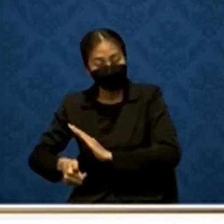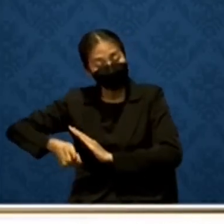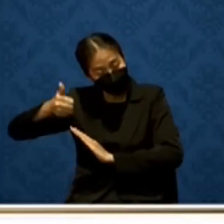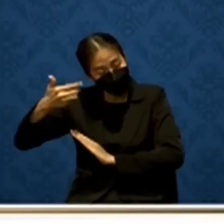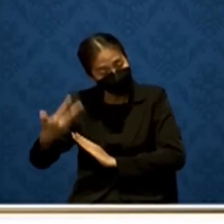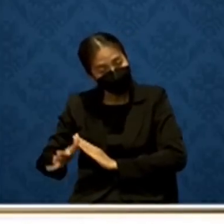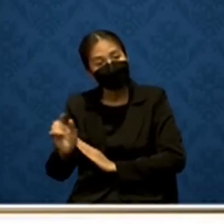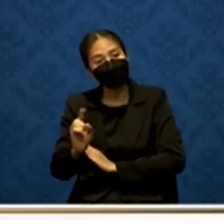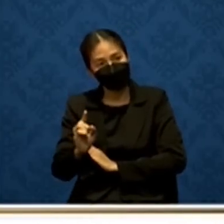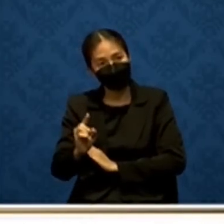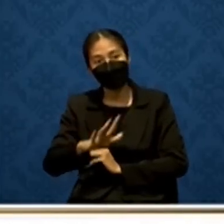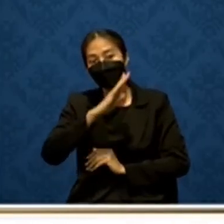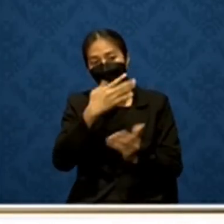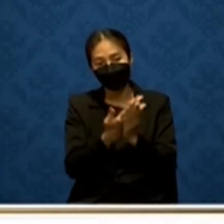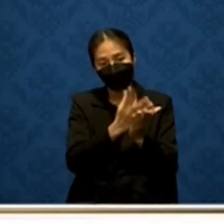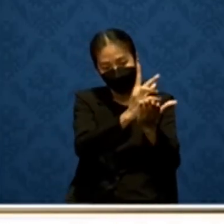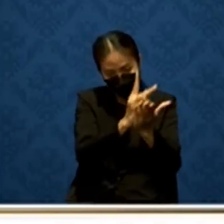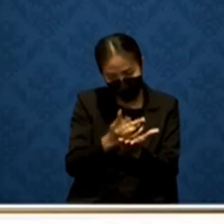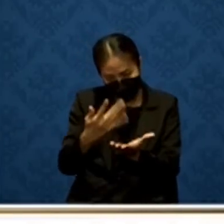นจากนี่สินเป็รายได้ของประเทศไดหอเปล